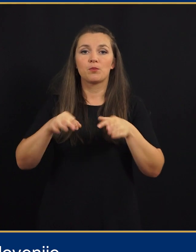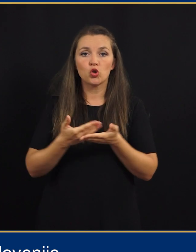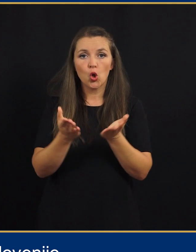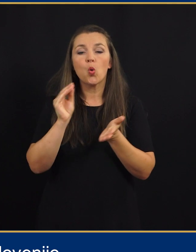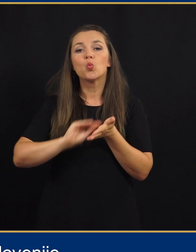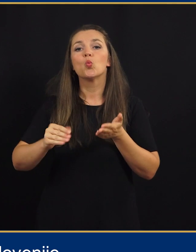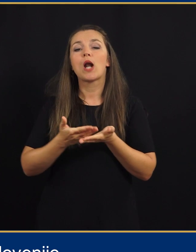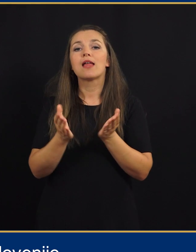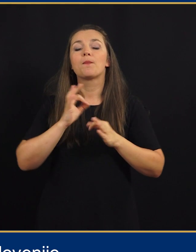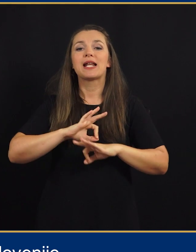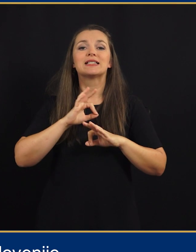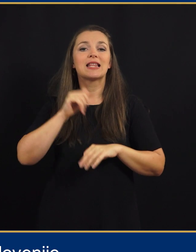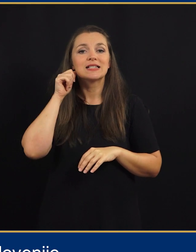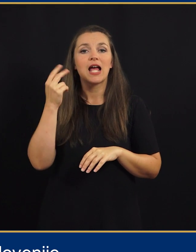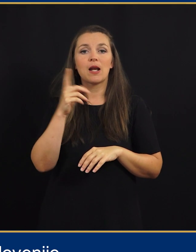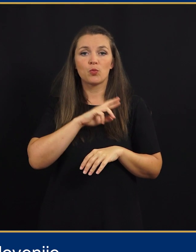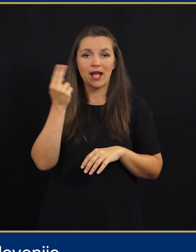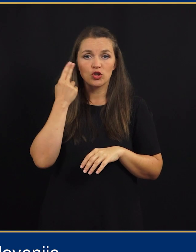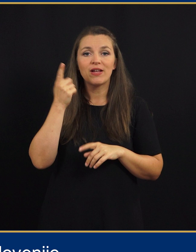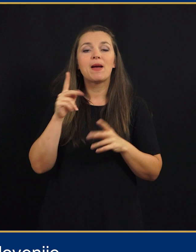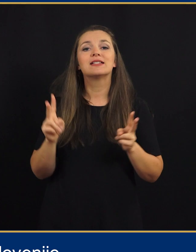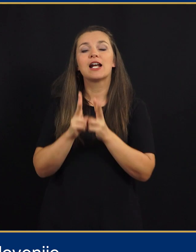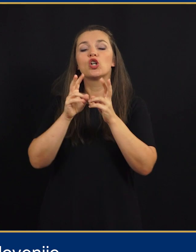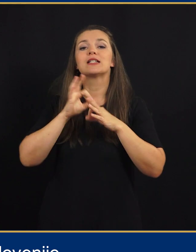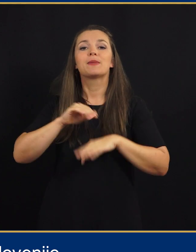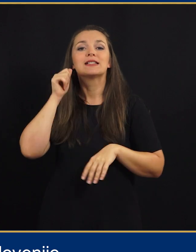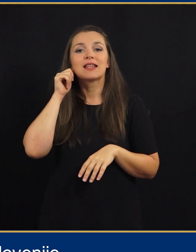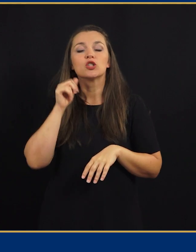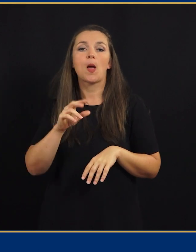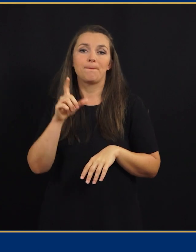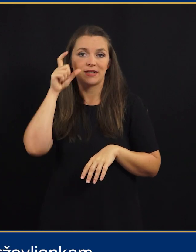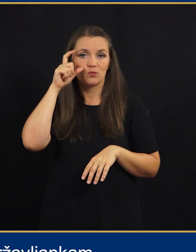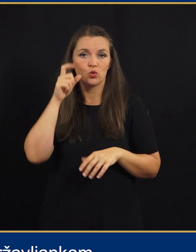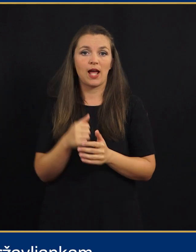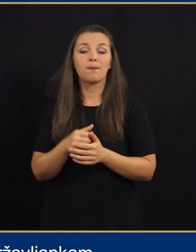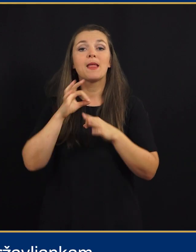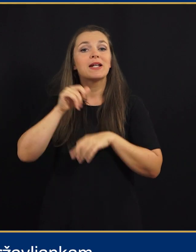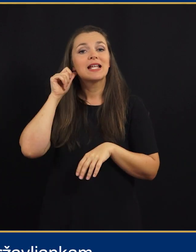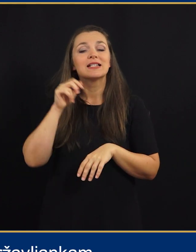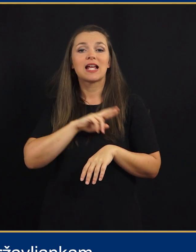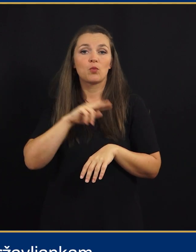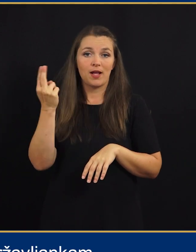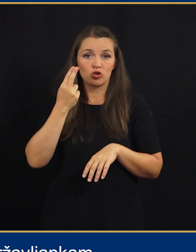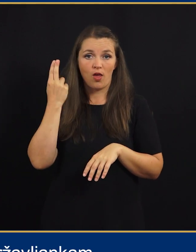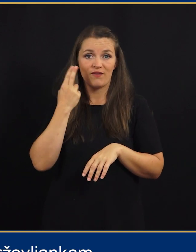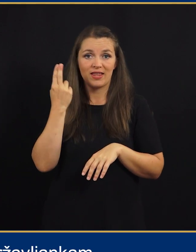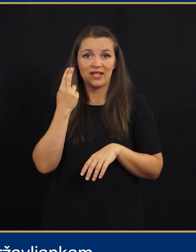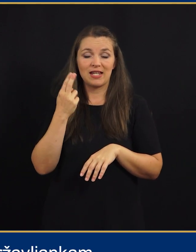urada predsednice Republike Slovenije ter srečanje s predsednico Pirc Musar. Predsednica Republike